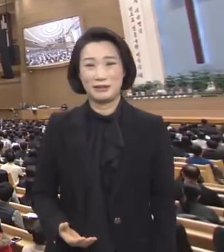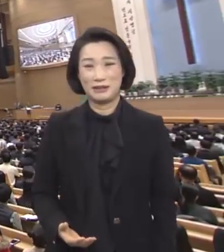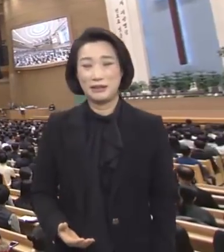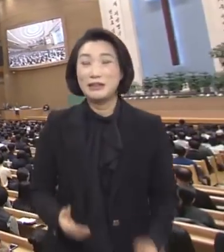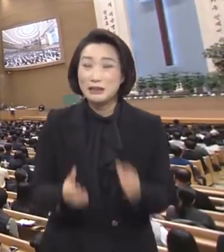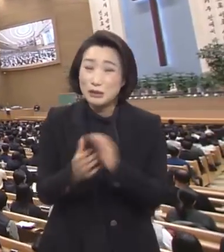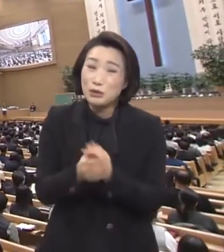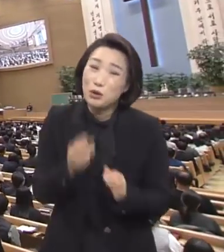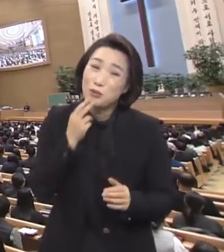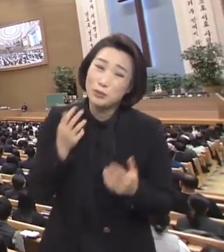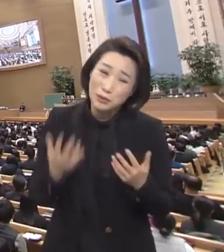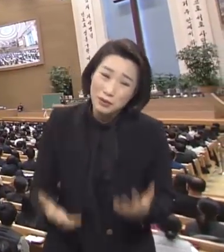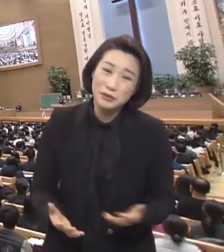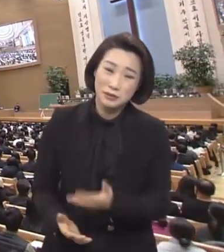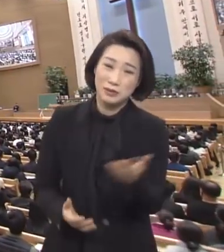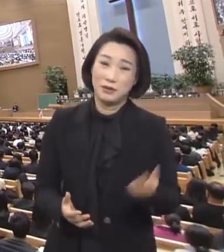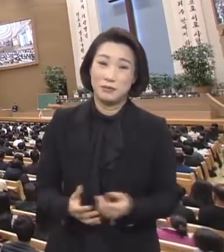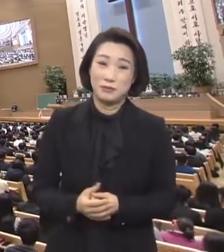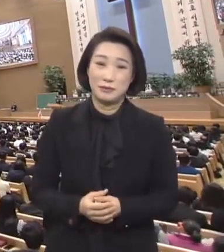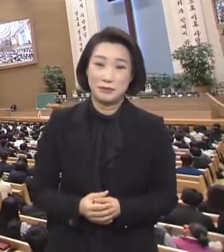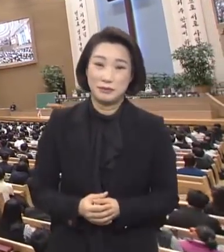어쩌서 기도를 안 해?